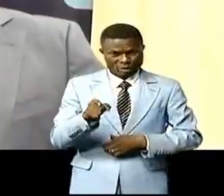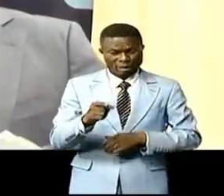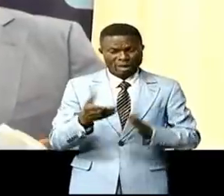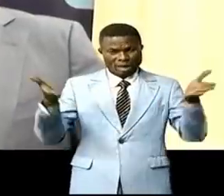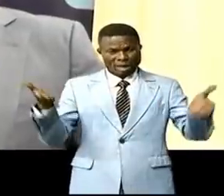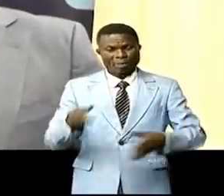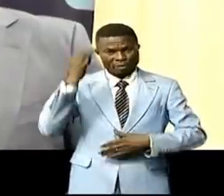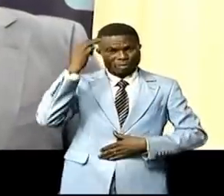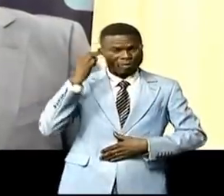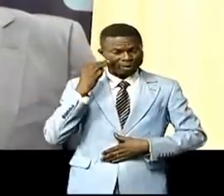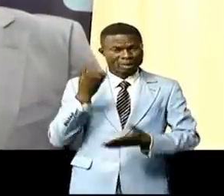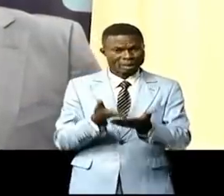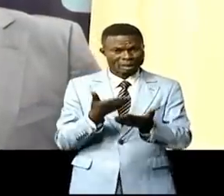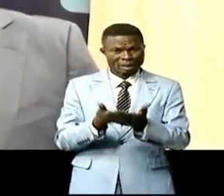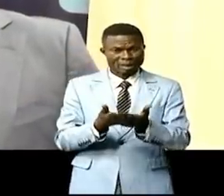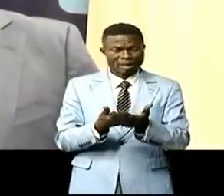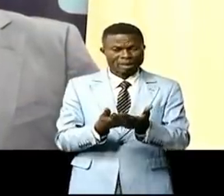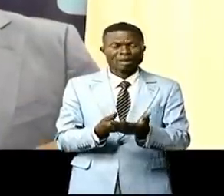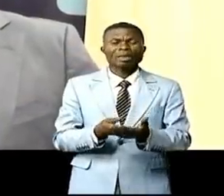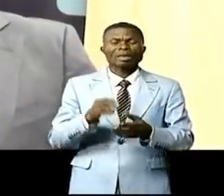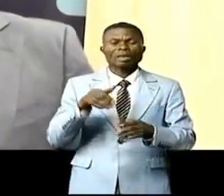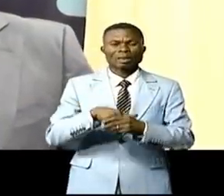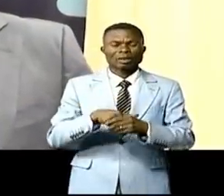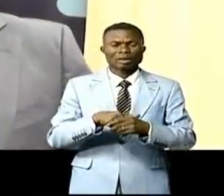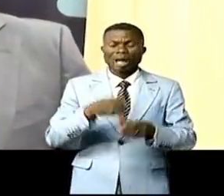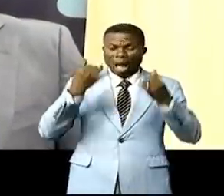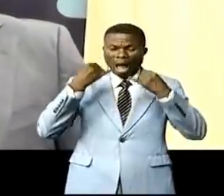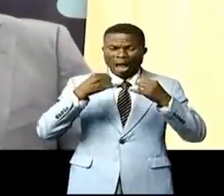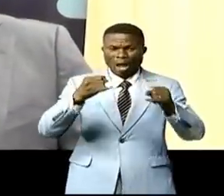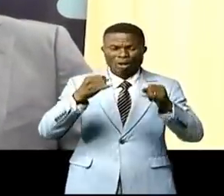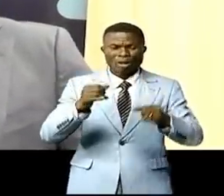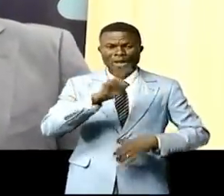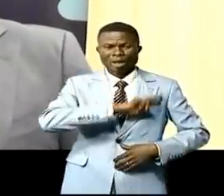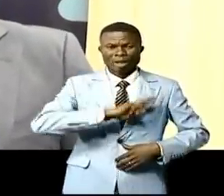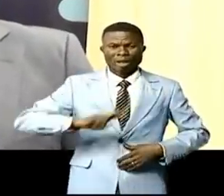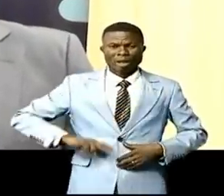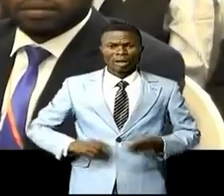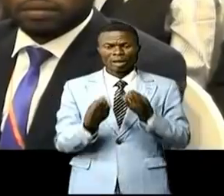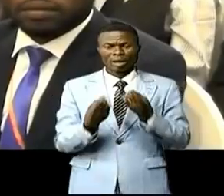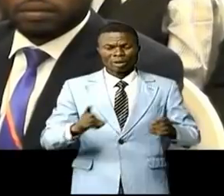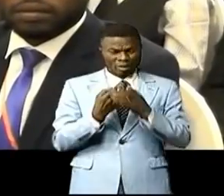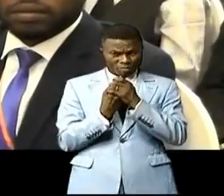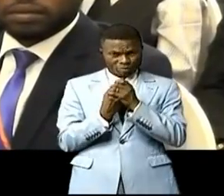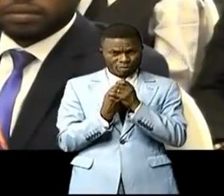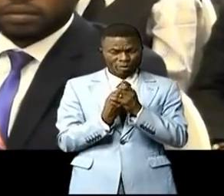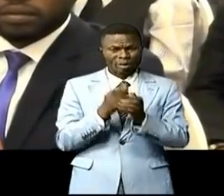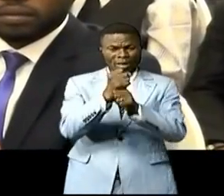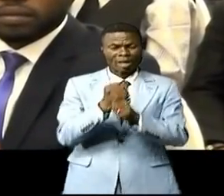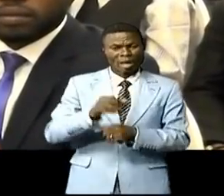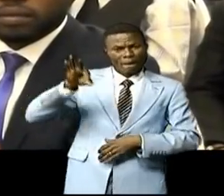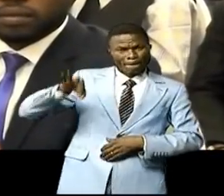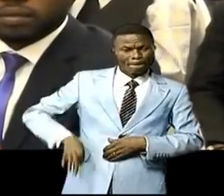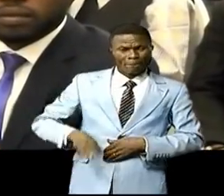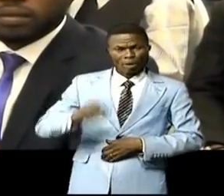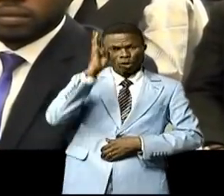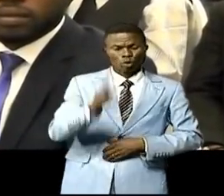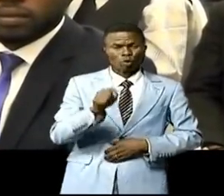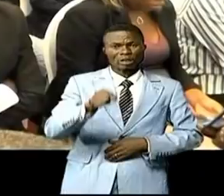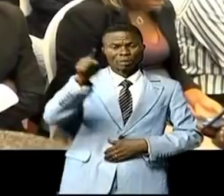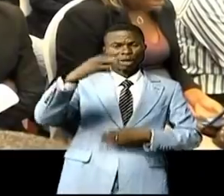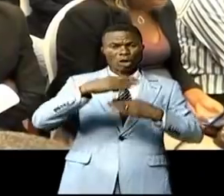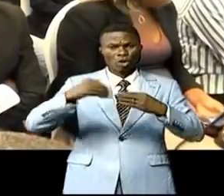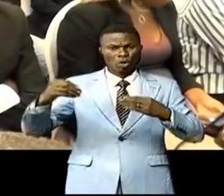du ministre des tutelles. Eustache Mouandi leur a annoncé que la RDC sera très prochainement bénéficiaire de 300 millions de dollars